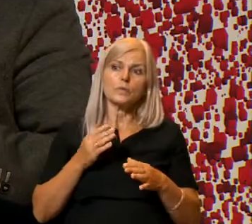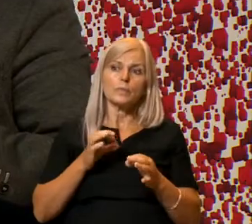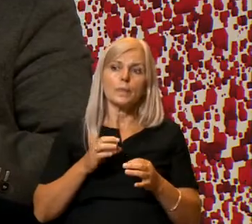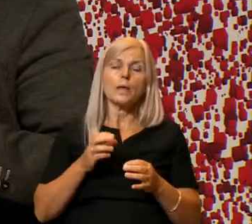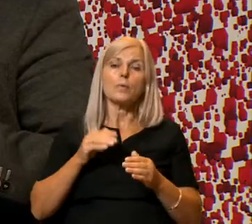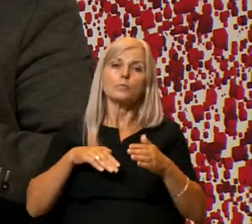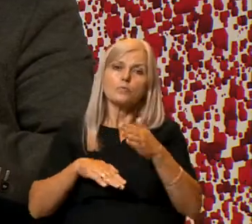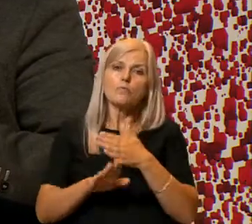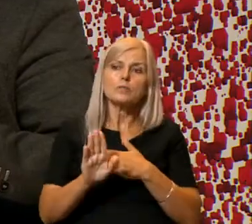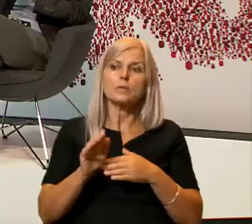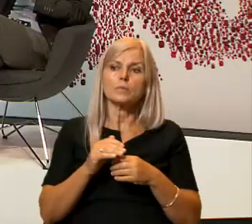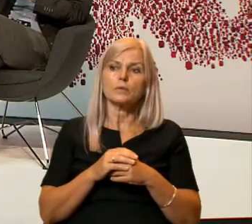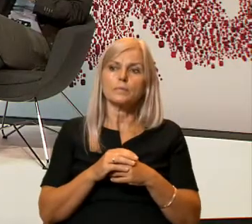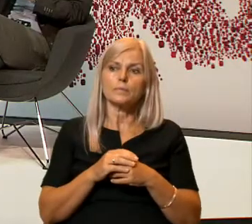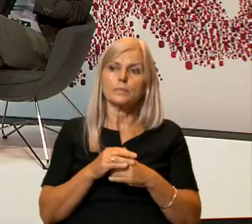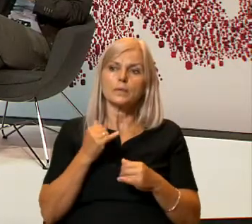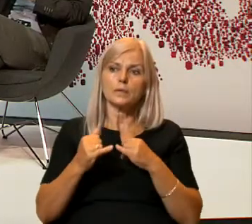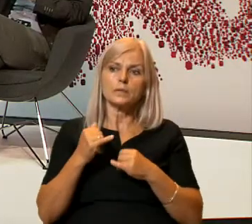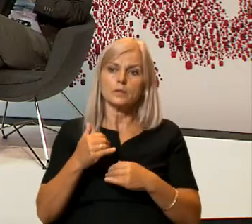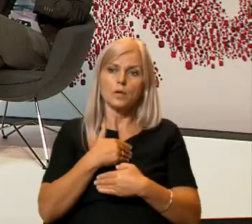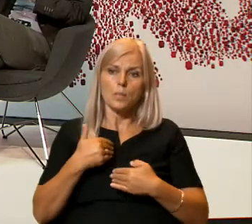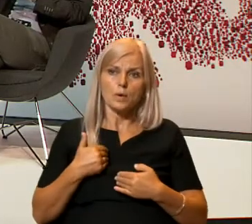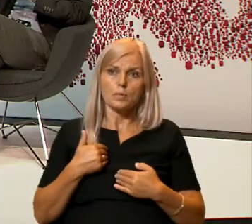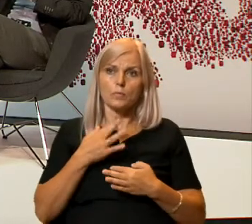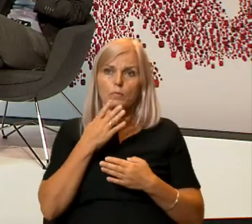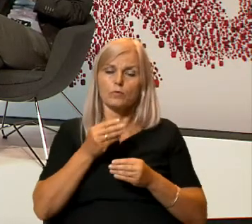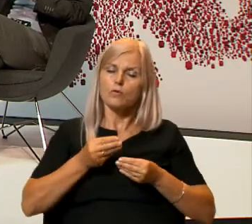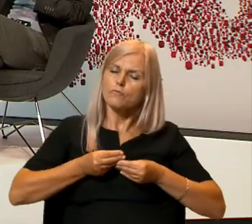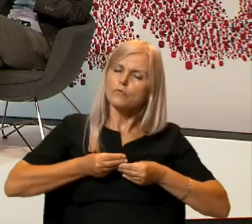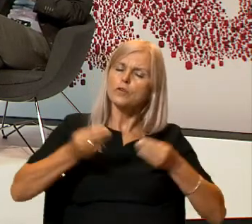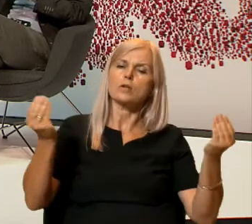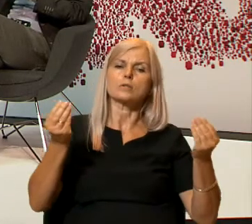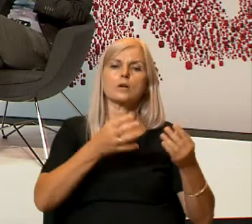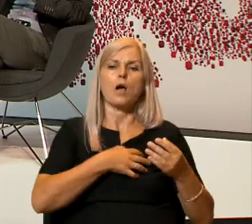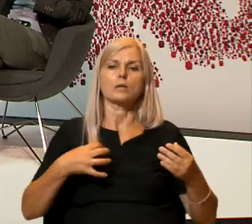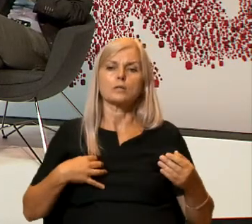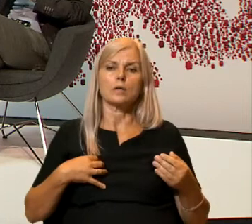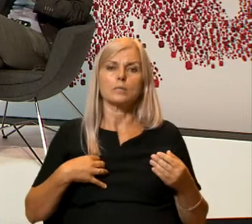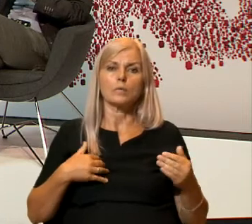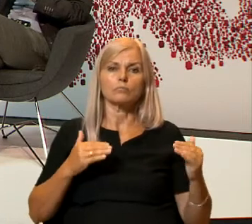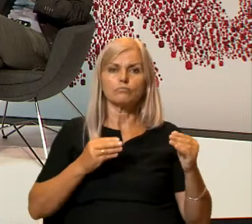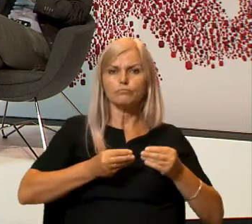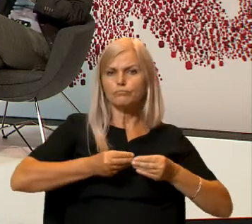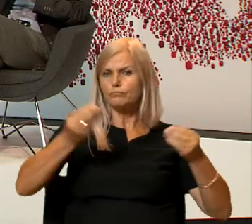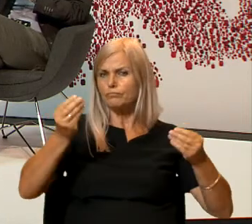wystąpienia. Jeżeli chodzi o pojęcie wzrostu gospodarczego w jenie,